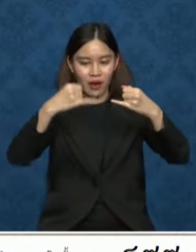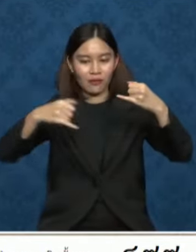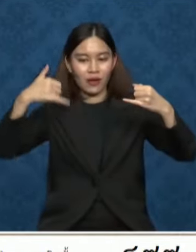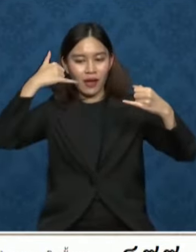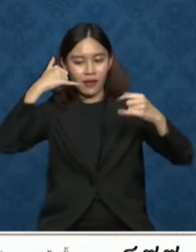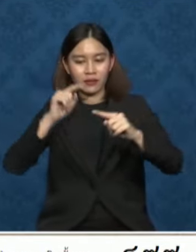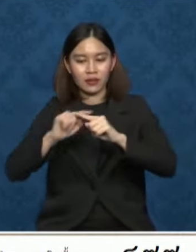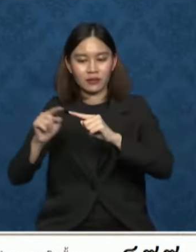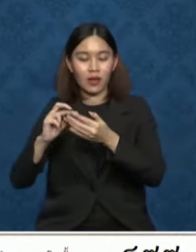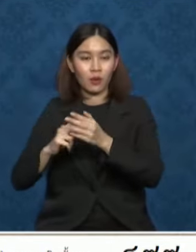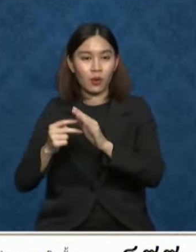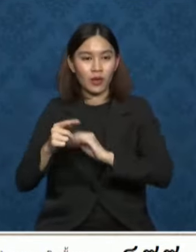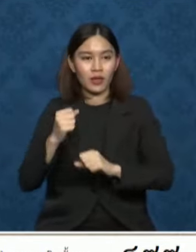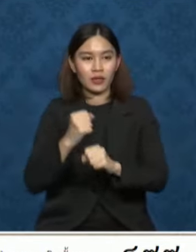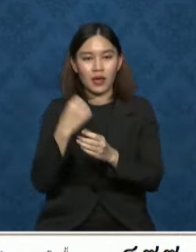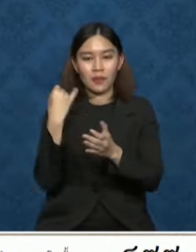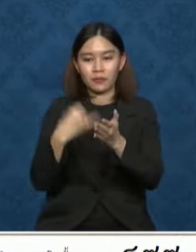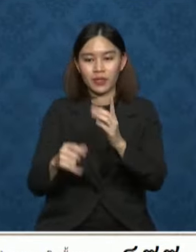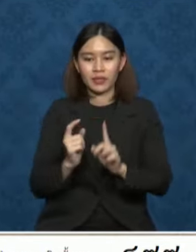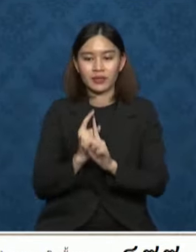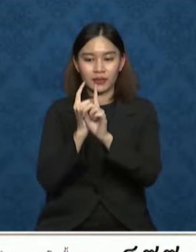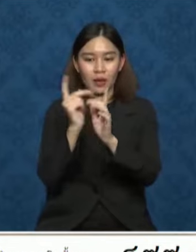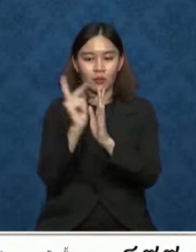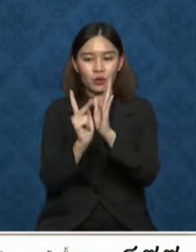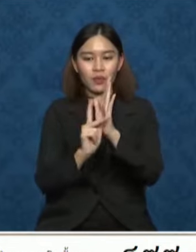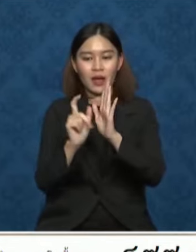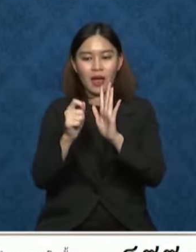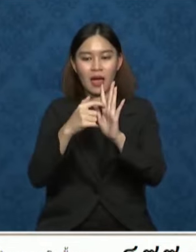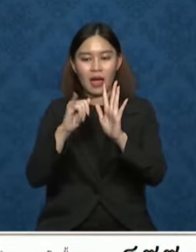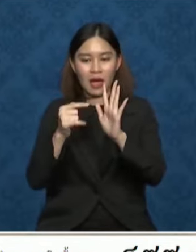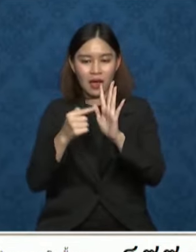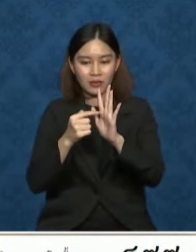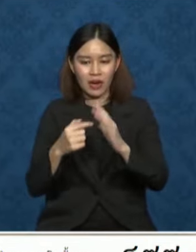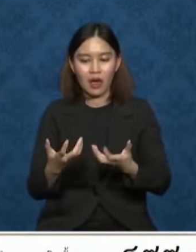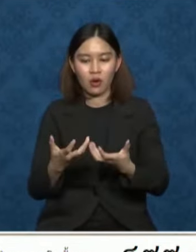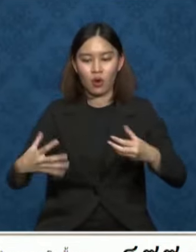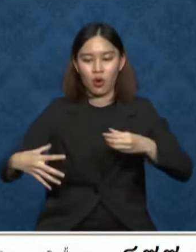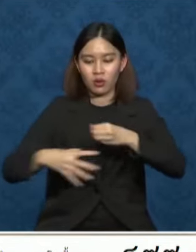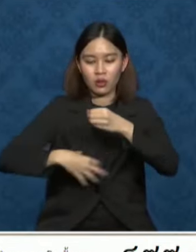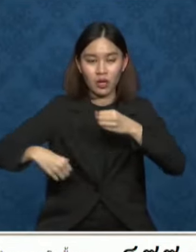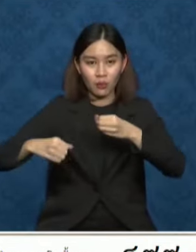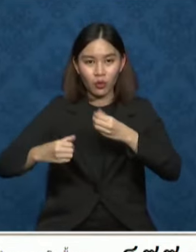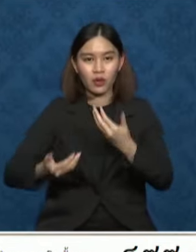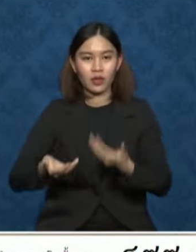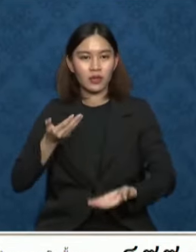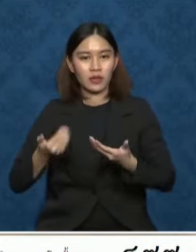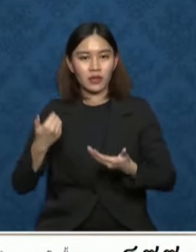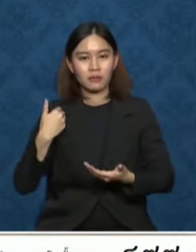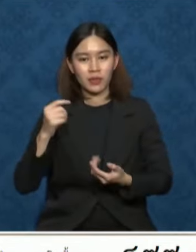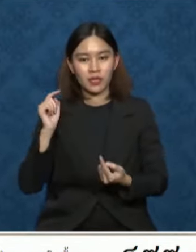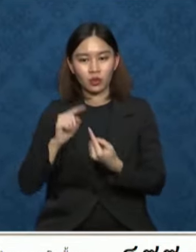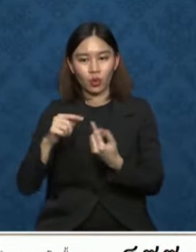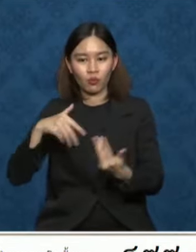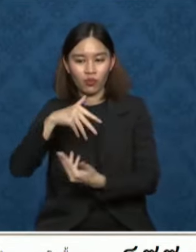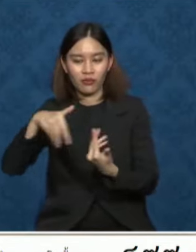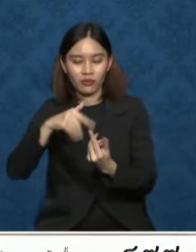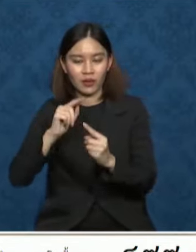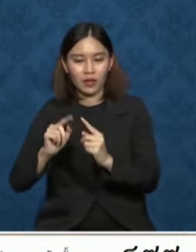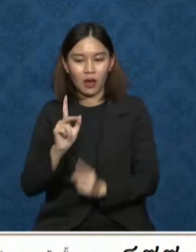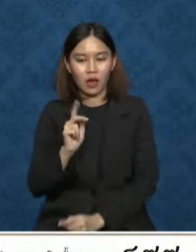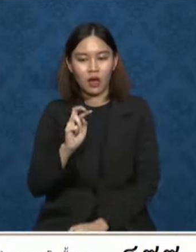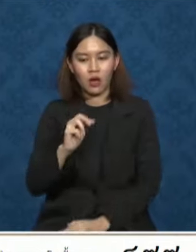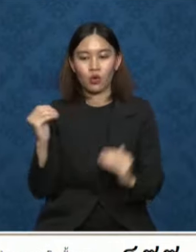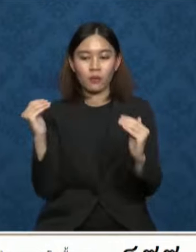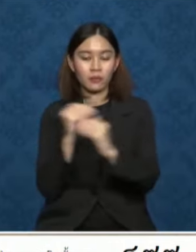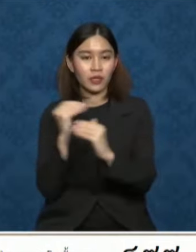นถือเป็การกระทําผิดตามประมวลกฎหมายอัยา ฐานรักษัพที่ใช้หรอมีไ้เพื่อสาธนะ กมทางหลว